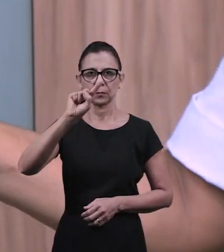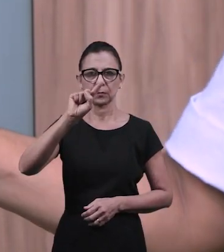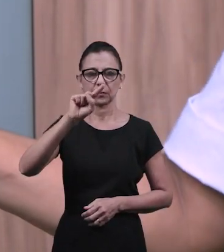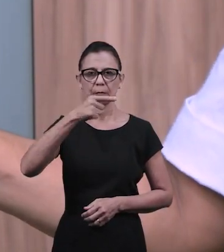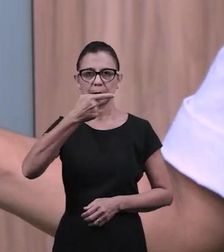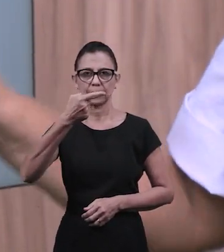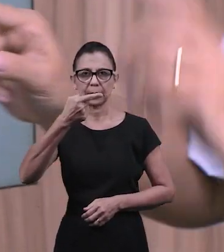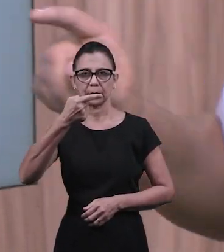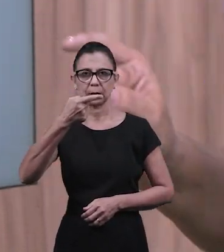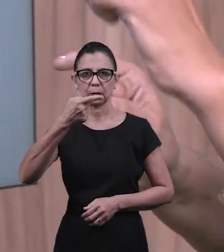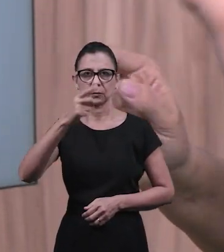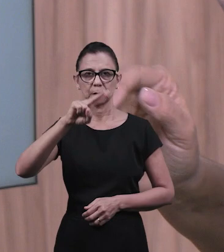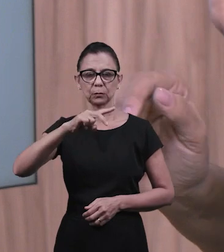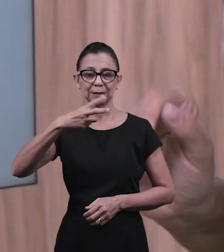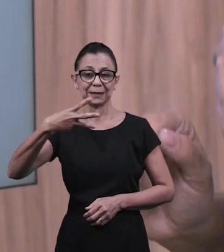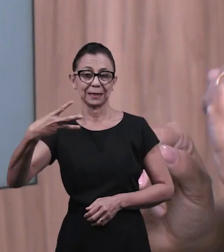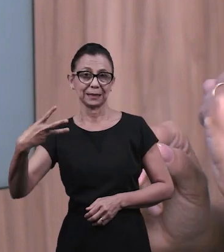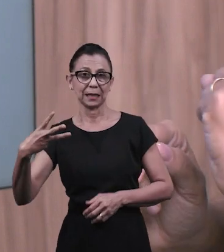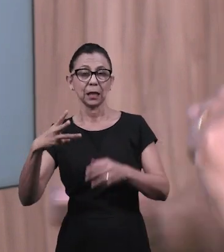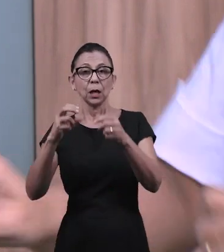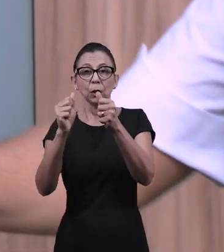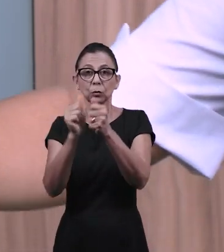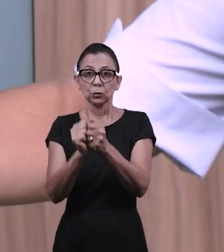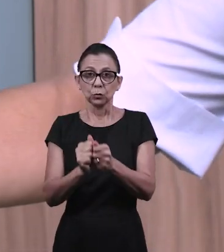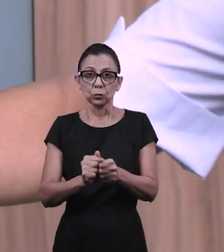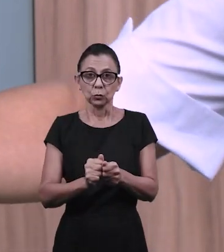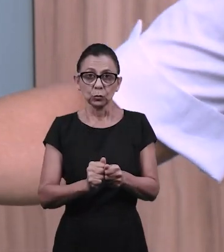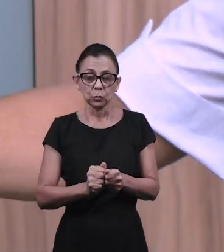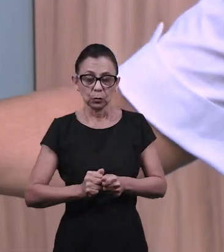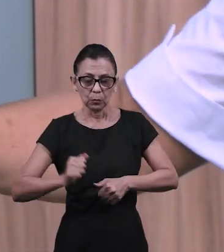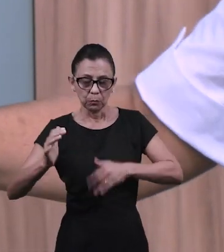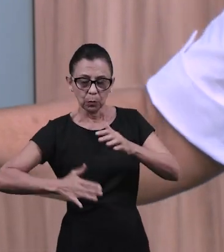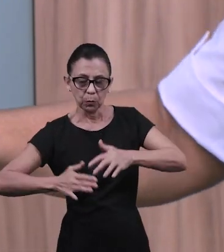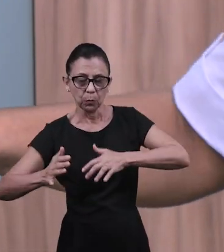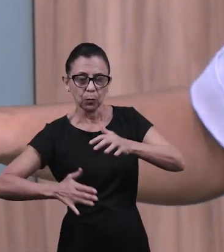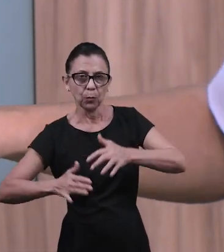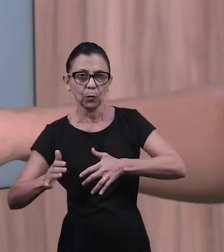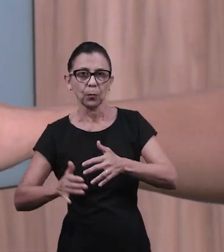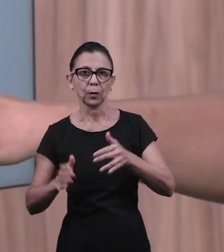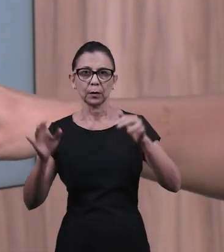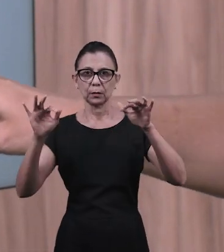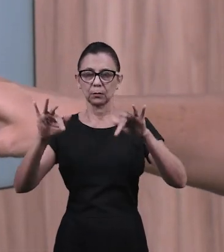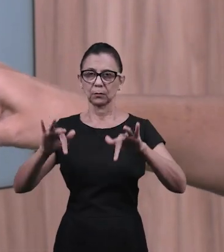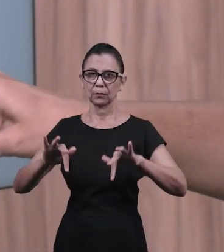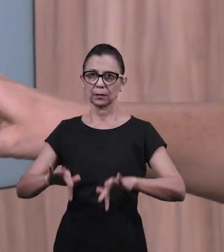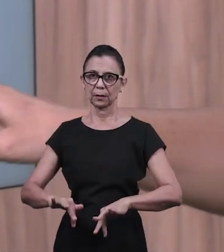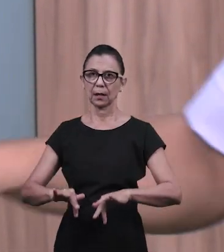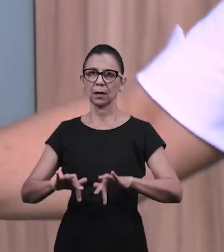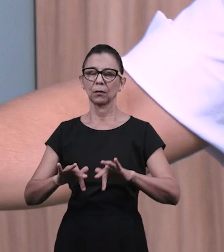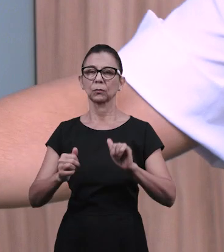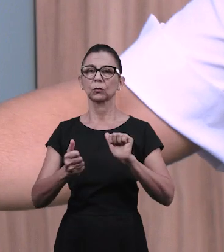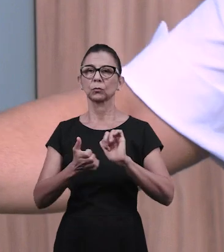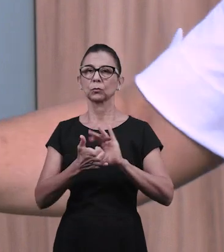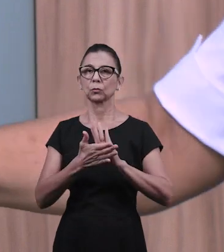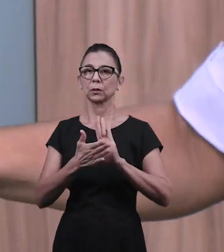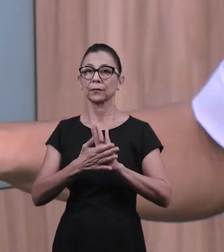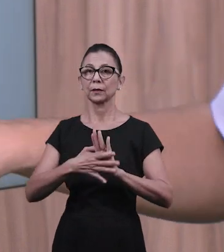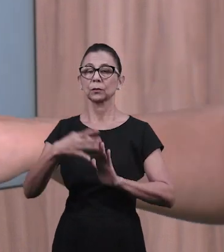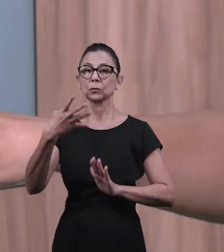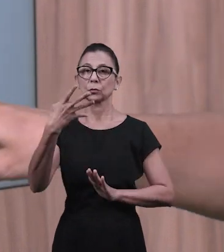le troisième temps, ensemble avec le tambour. Et à la fin de la louange, on